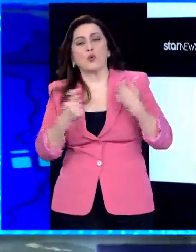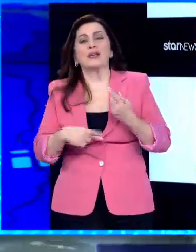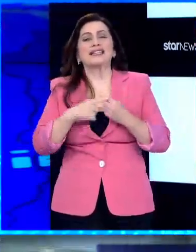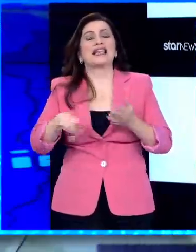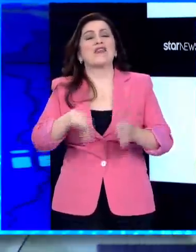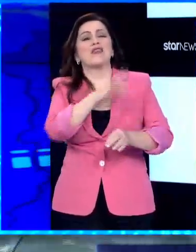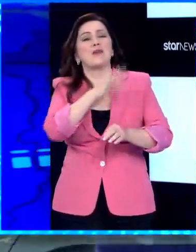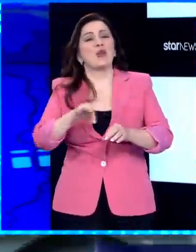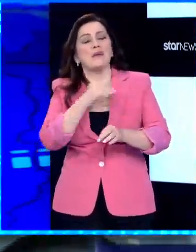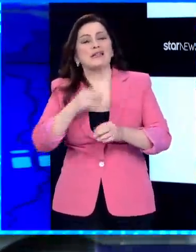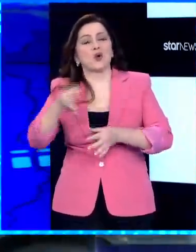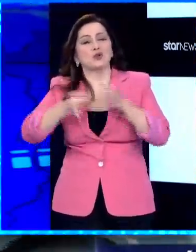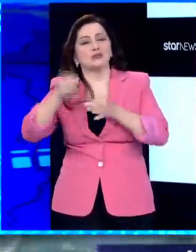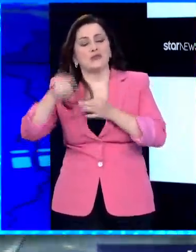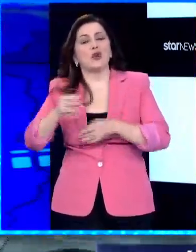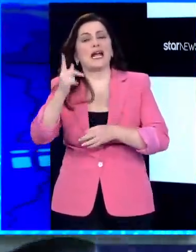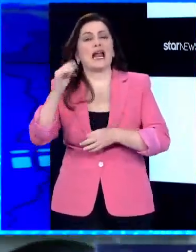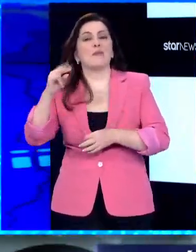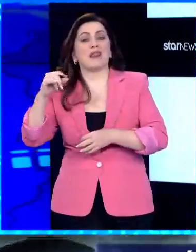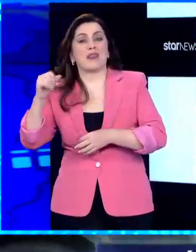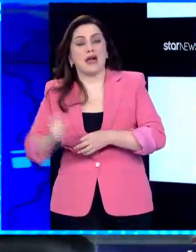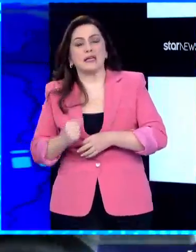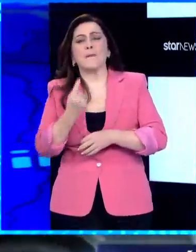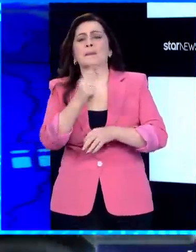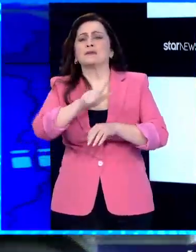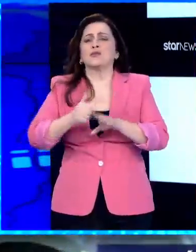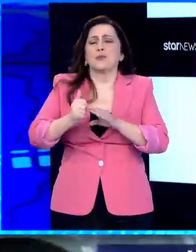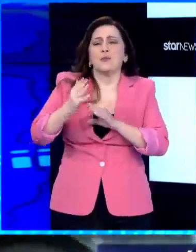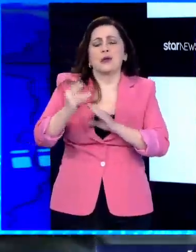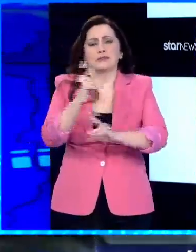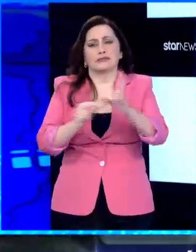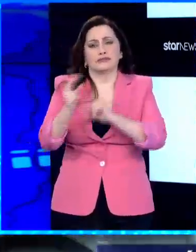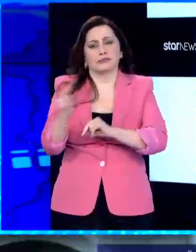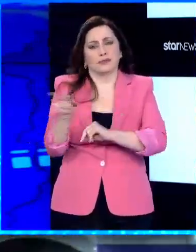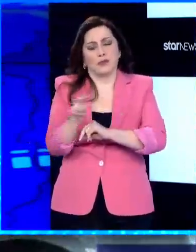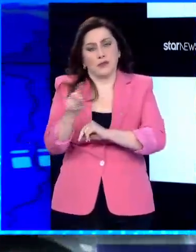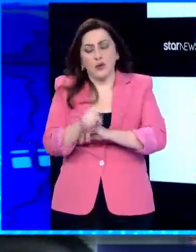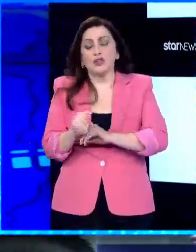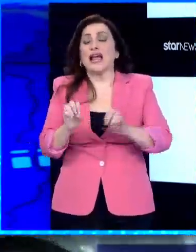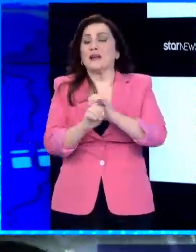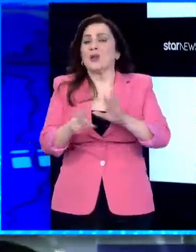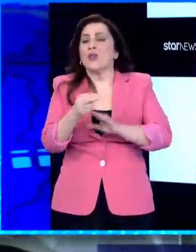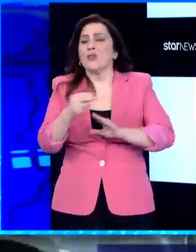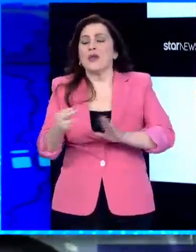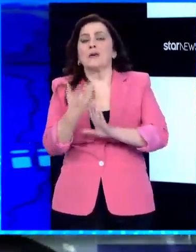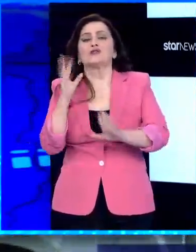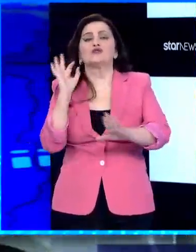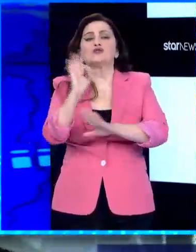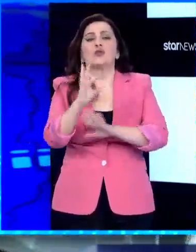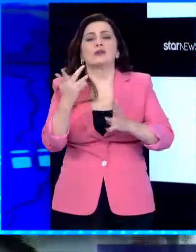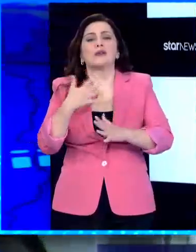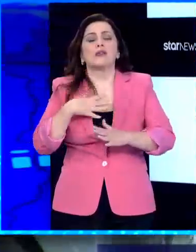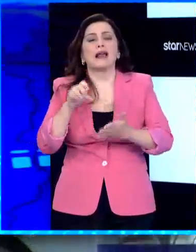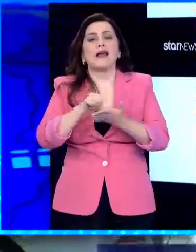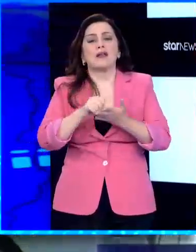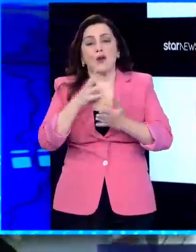του σύμβουλο, τον κύριο Καλπαδάκη. Πάνω από μισή ώρα μίλησε με τον κύριο Γεραπετρίτη. Ενημερώθηκε για τις επιδιώξεις και τις προσδοκίες της Αθήνας εν